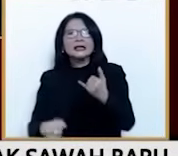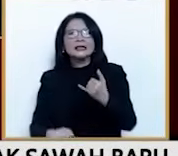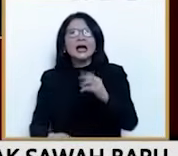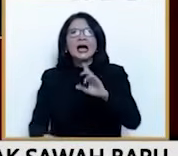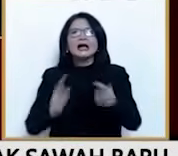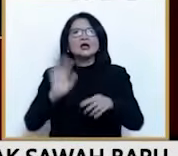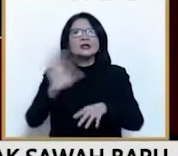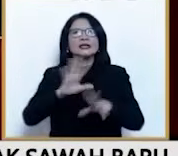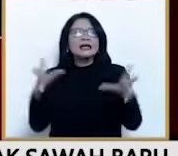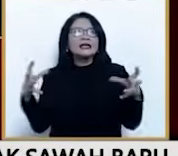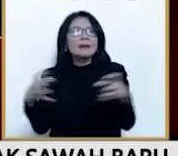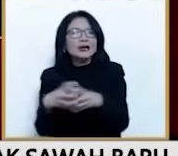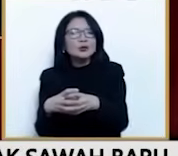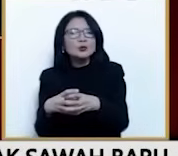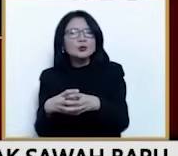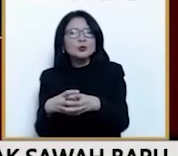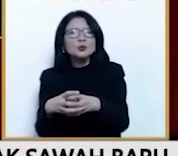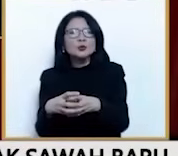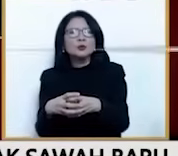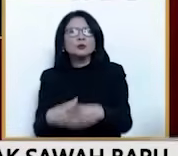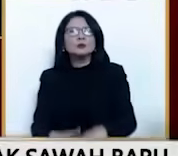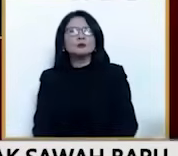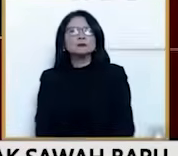penanganannya tidak terpadu, maka